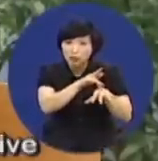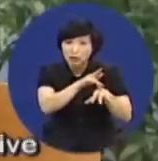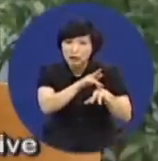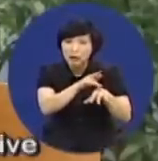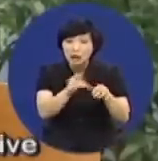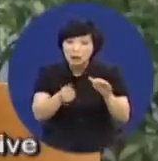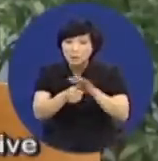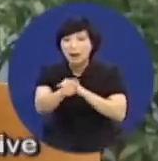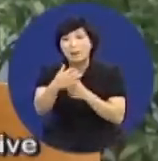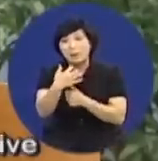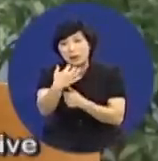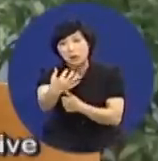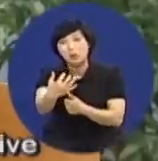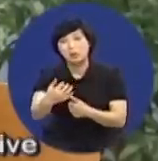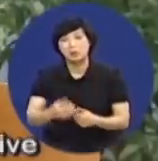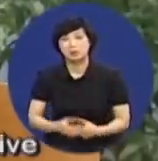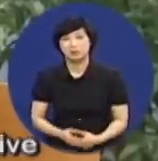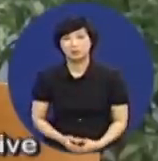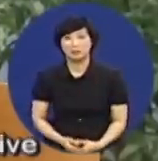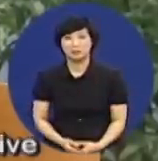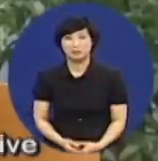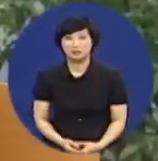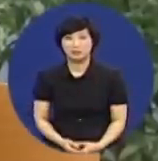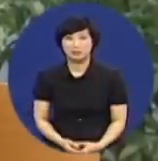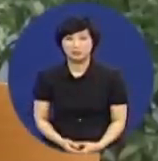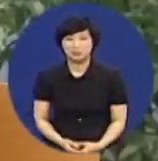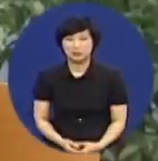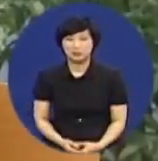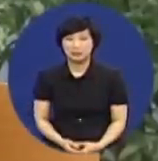この敵が蛇を利用します。